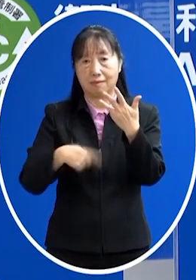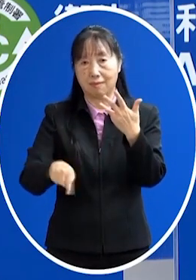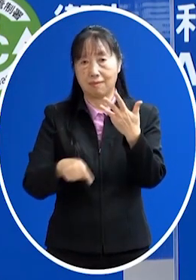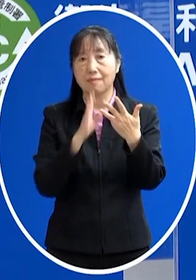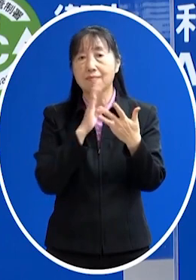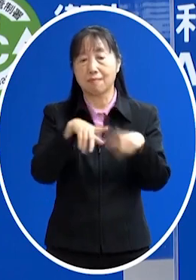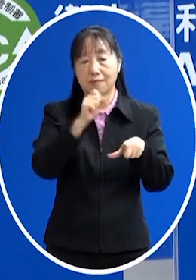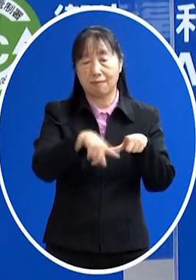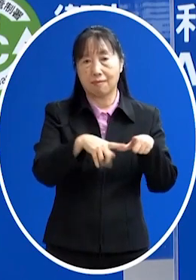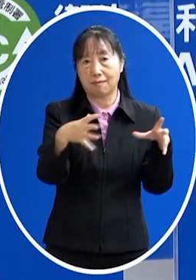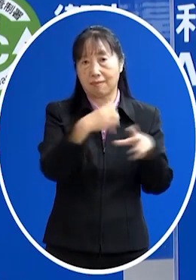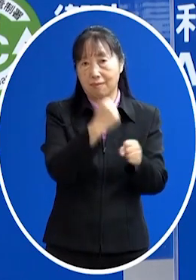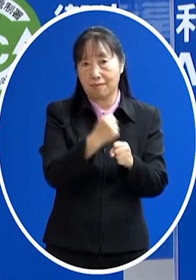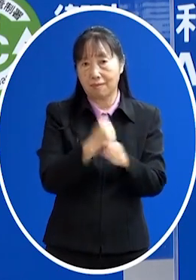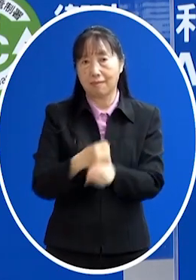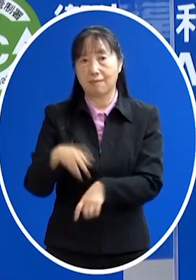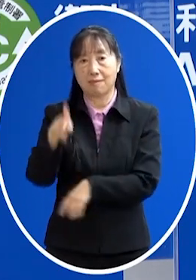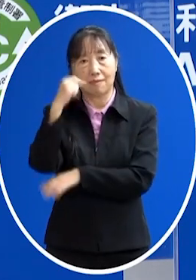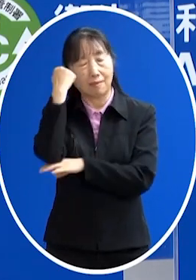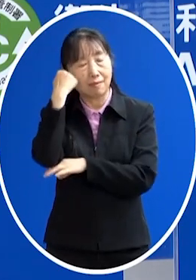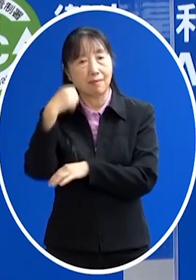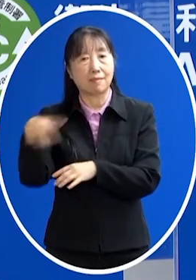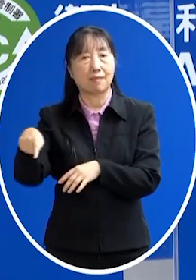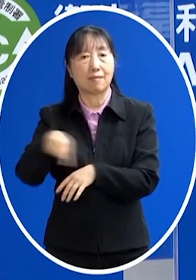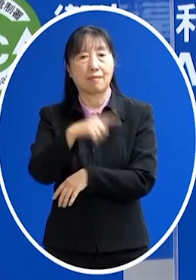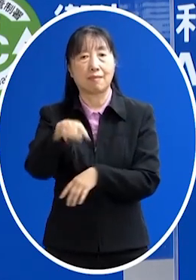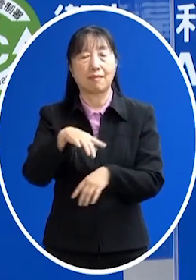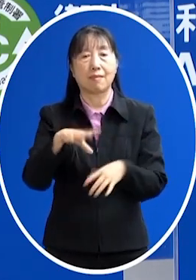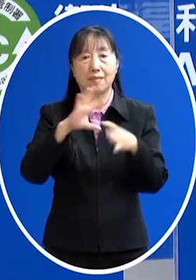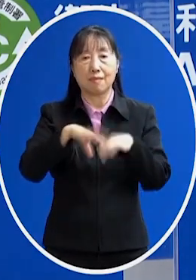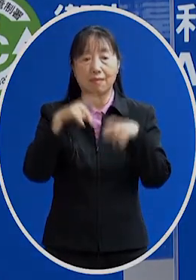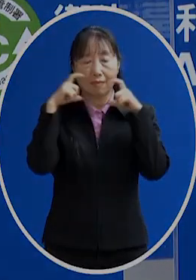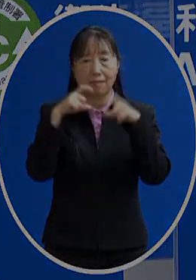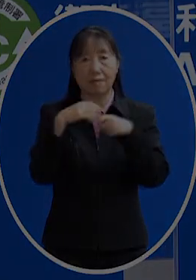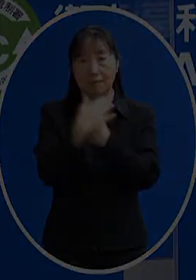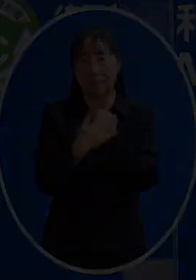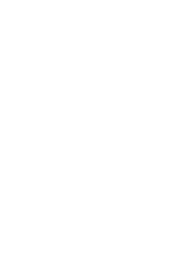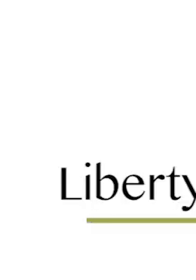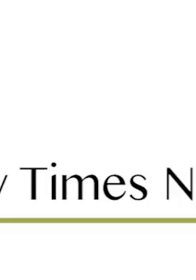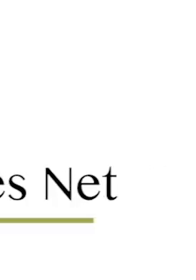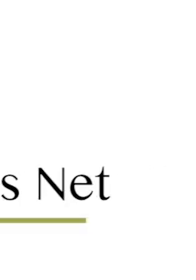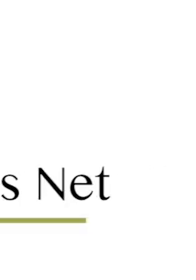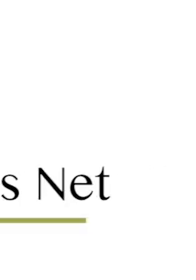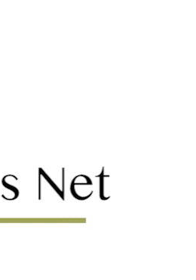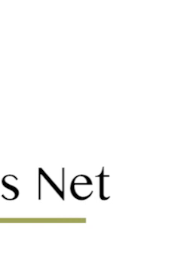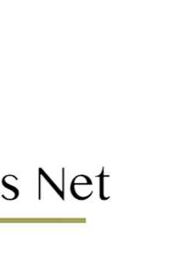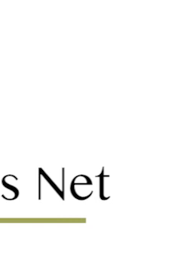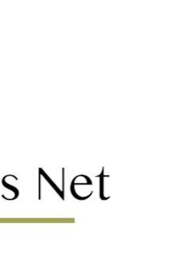公司同事及旅馆工作同仁，应皆有适当防护，列为自主健康管理。